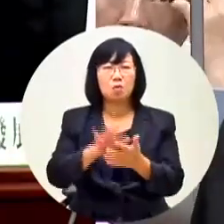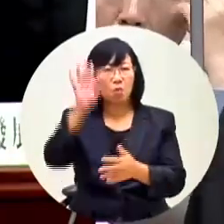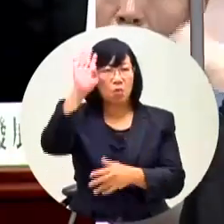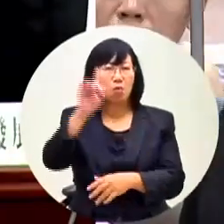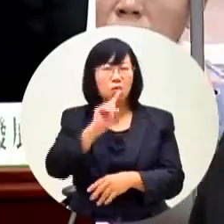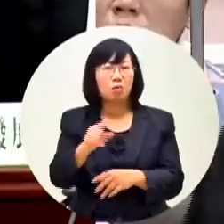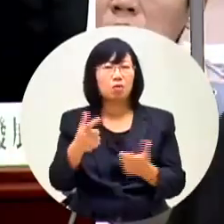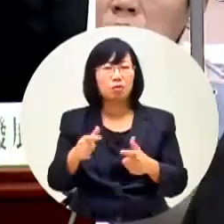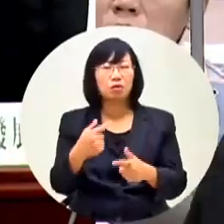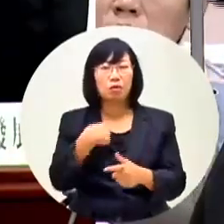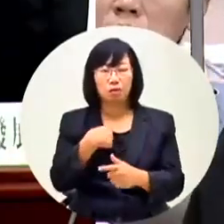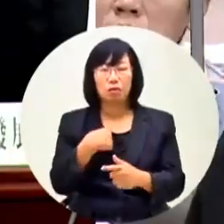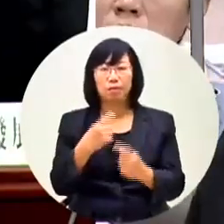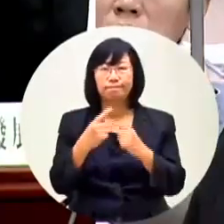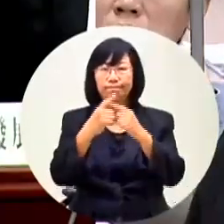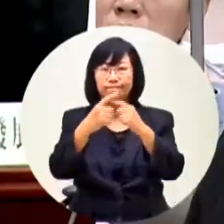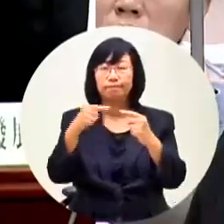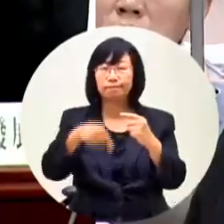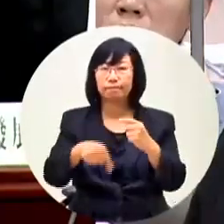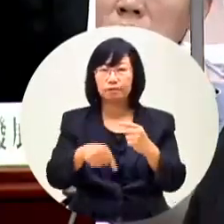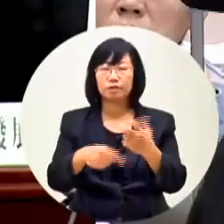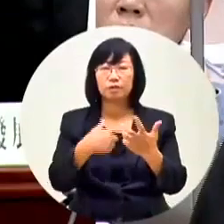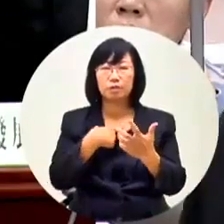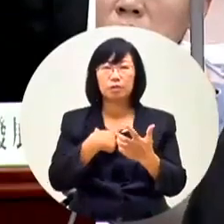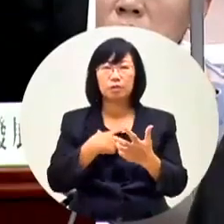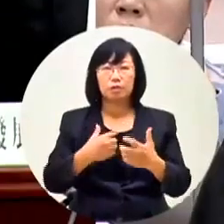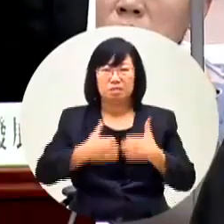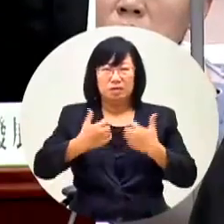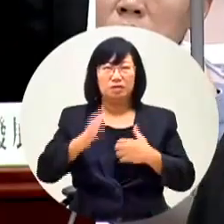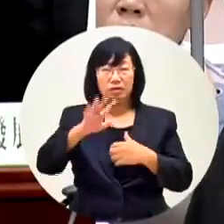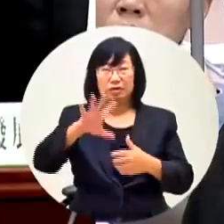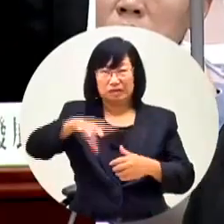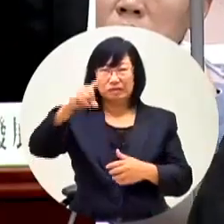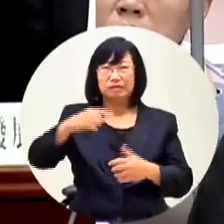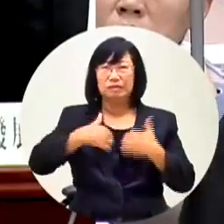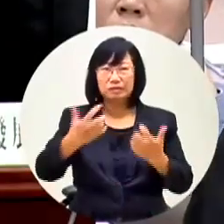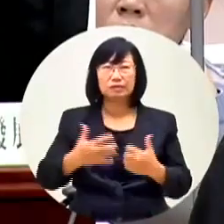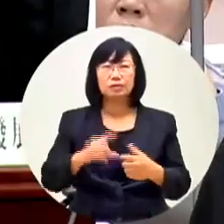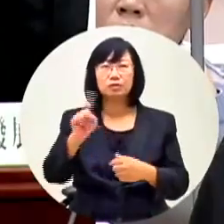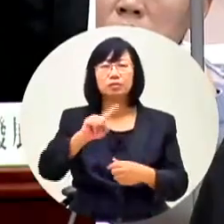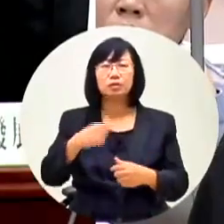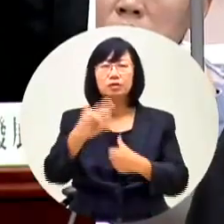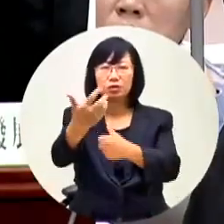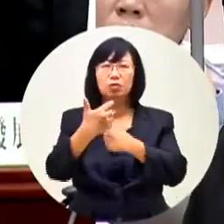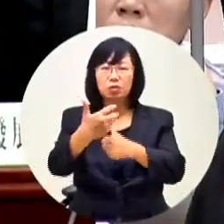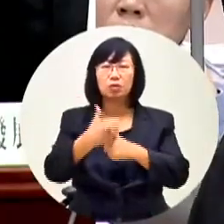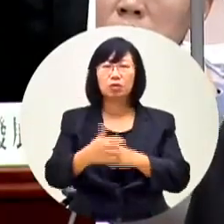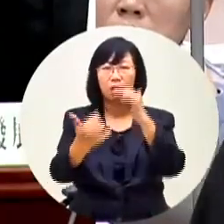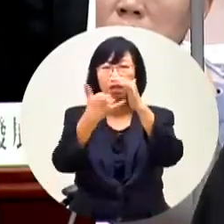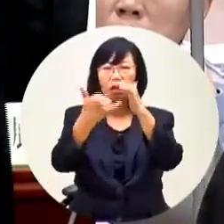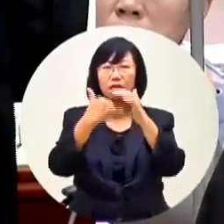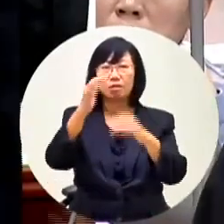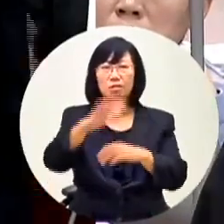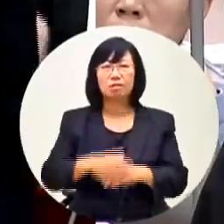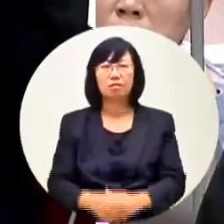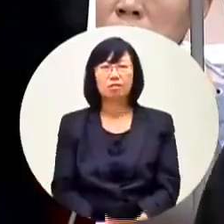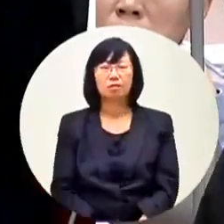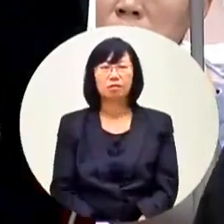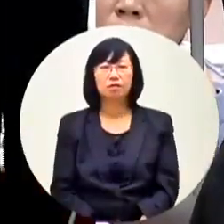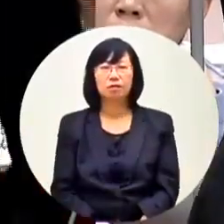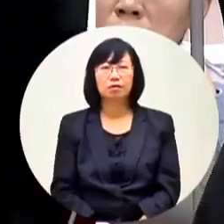从来在议会没有这么样动怒过，是头一次，因为你一直诬赖我。